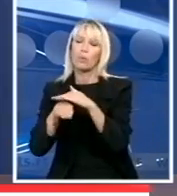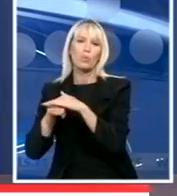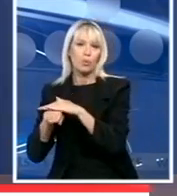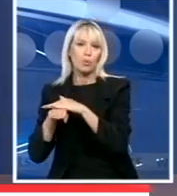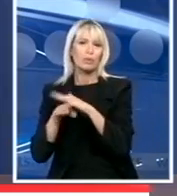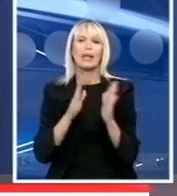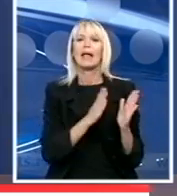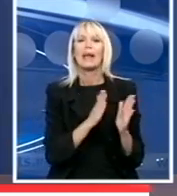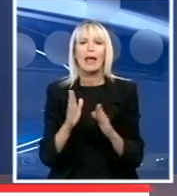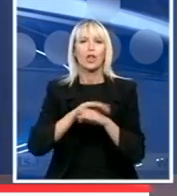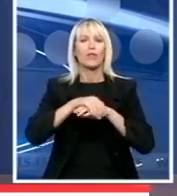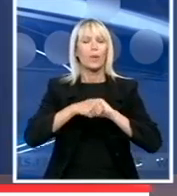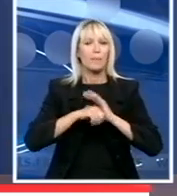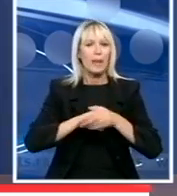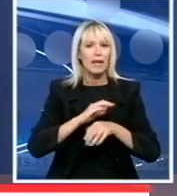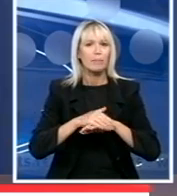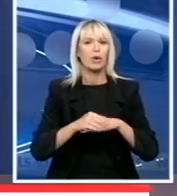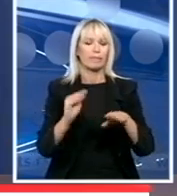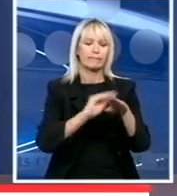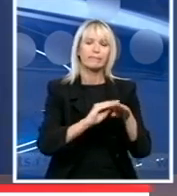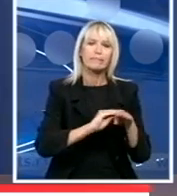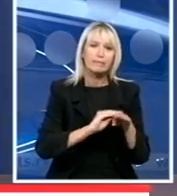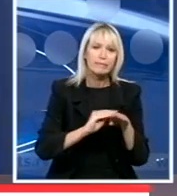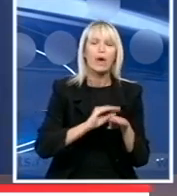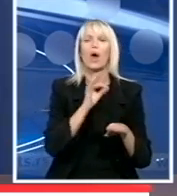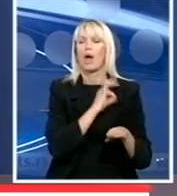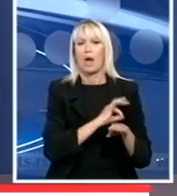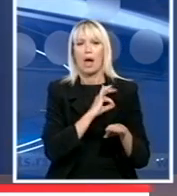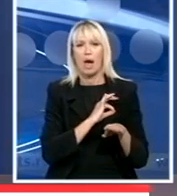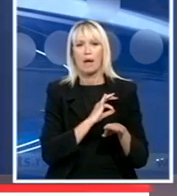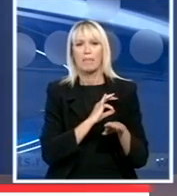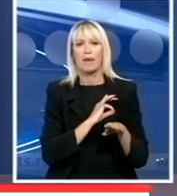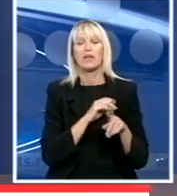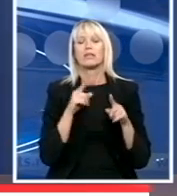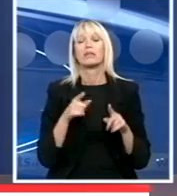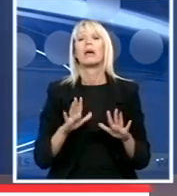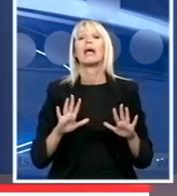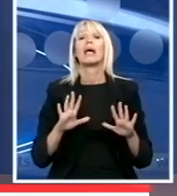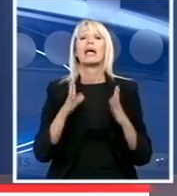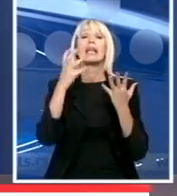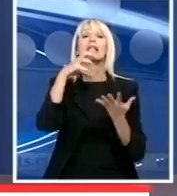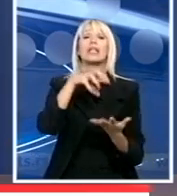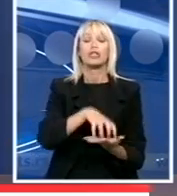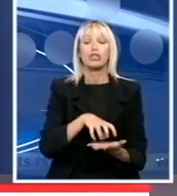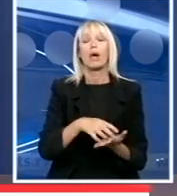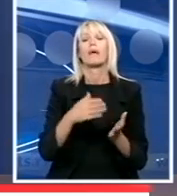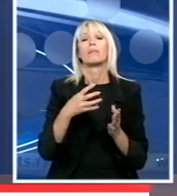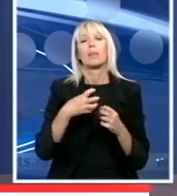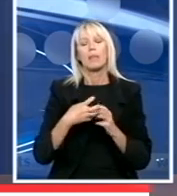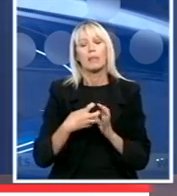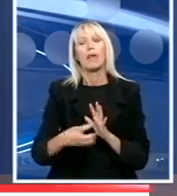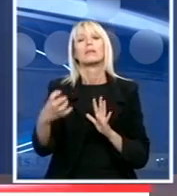da redovno peremo ruke, da koristimo dezinficijenska sredstva, i krizni štab će nastaviti dalje